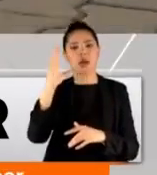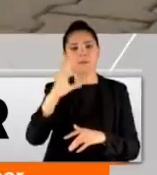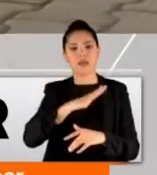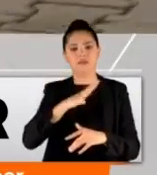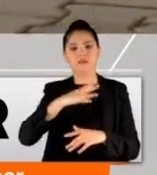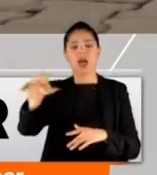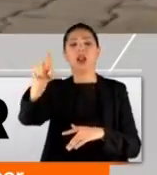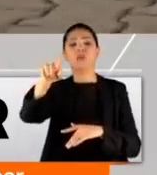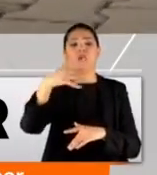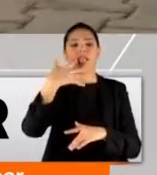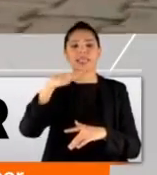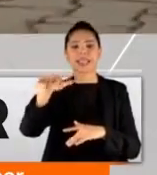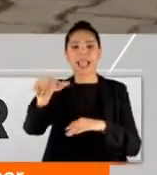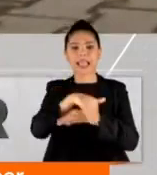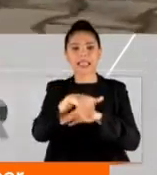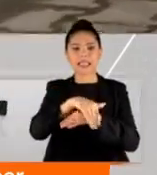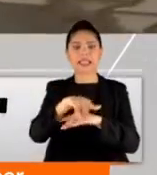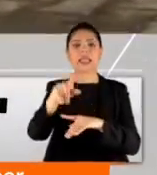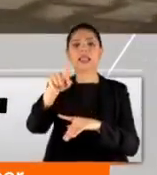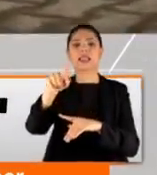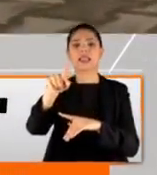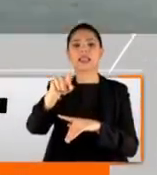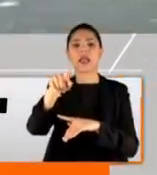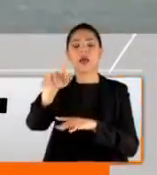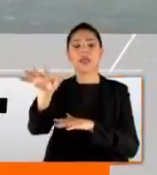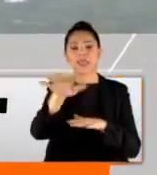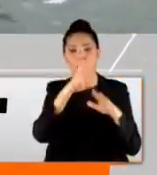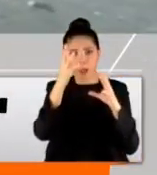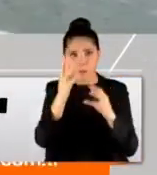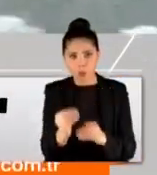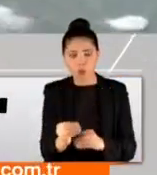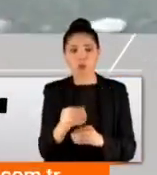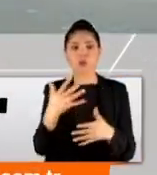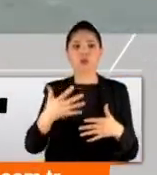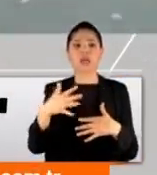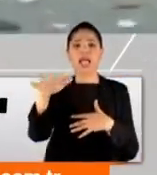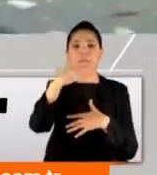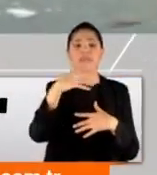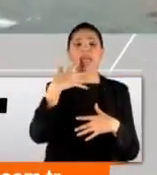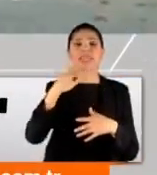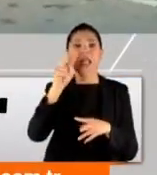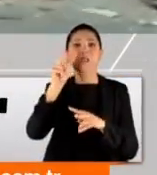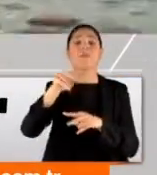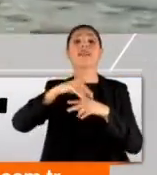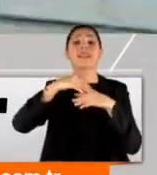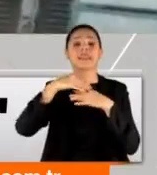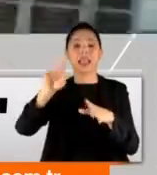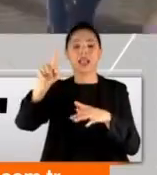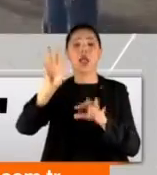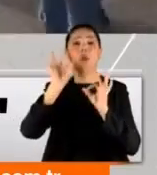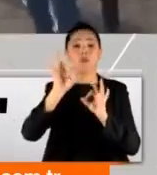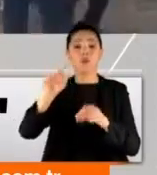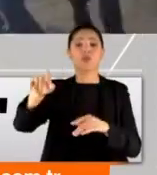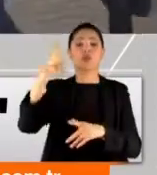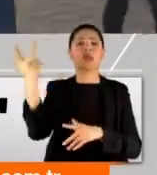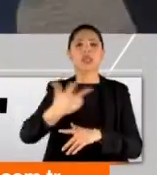Kıyı bölgelerindeyseniz denize bir deprem meydana geldiği zaman meraklı gözlerle denize doğru bakmaktan öte mümkün olduğu